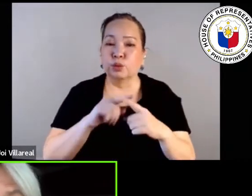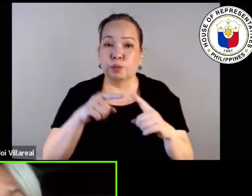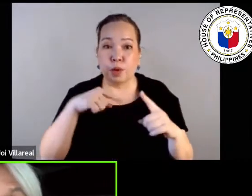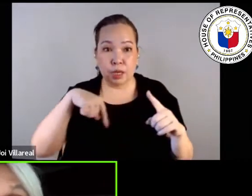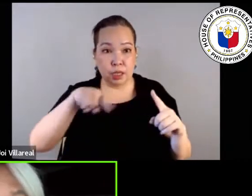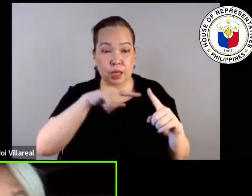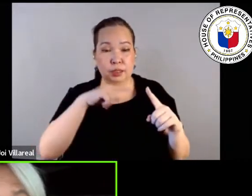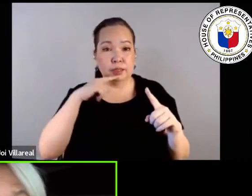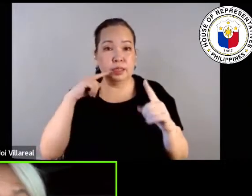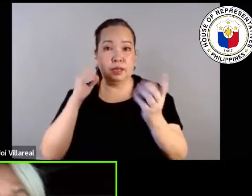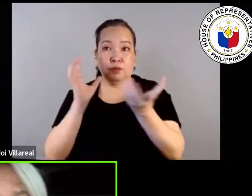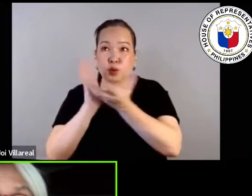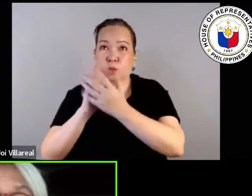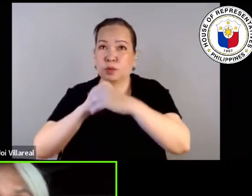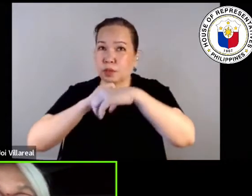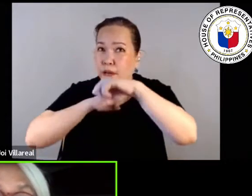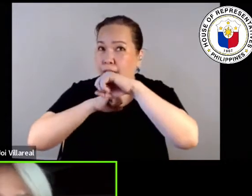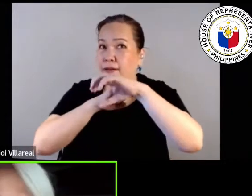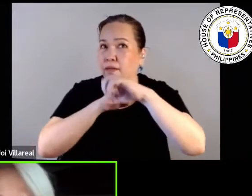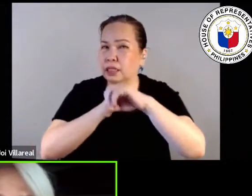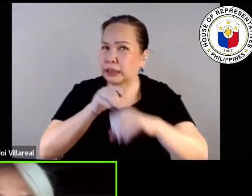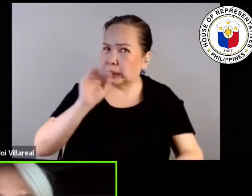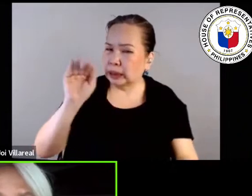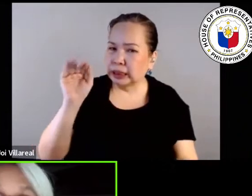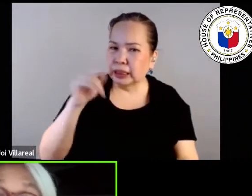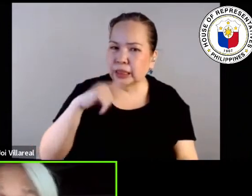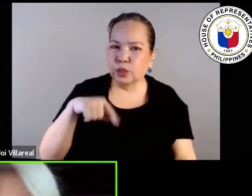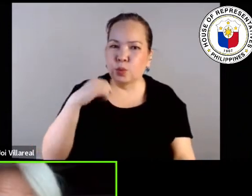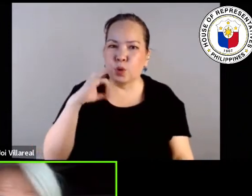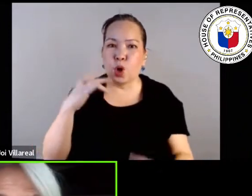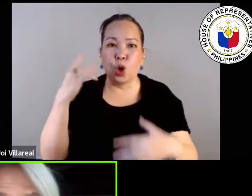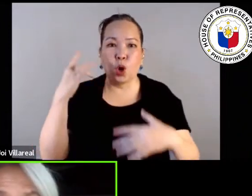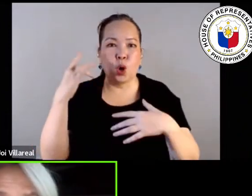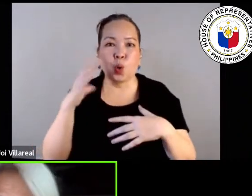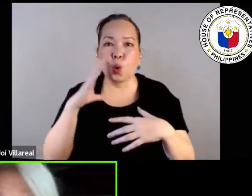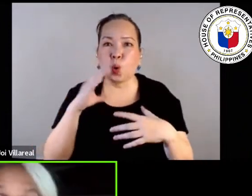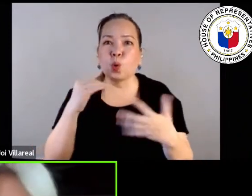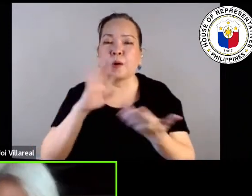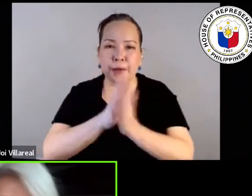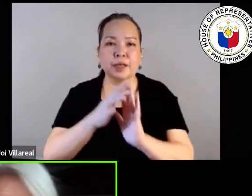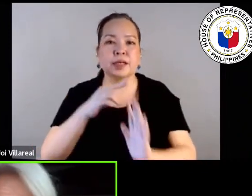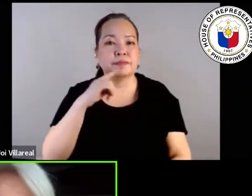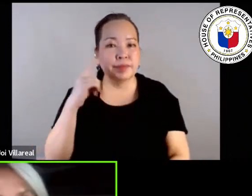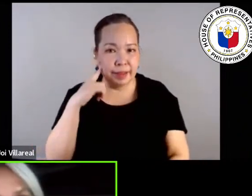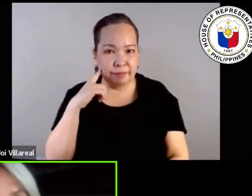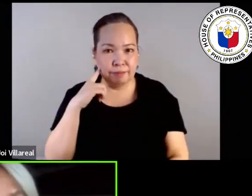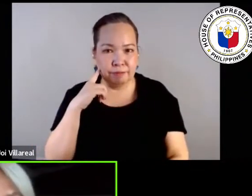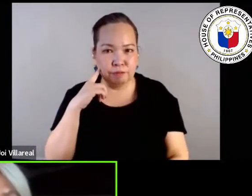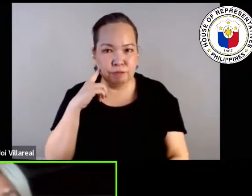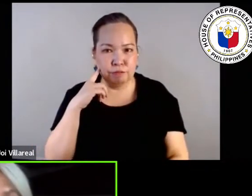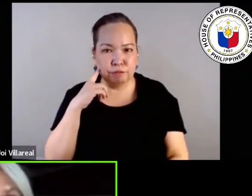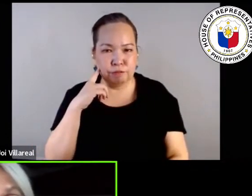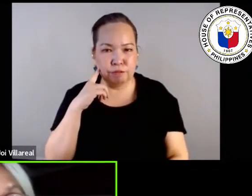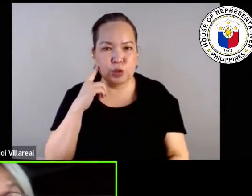deaf community sa ngayon ay yung mga maagang nawalan ng pandinig.